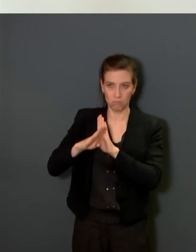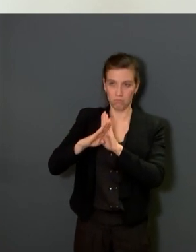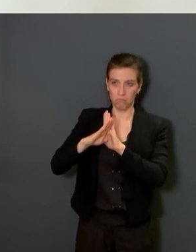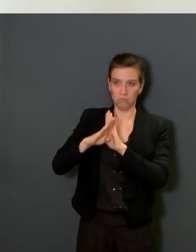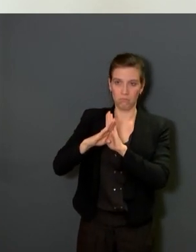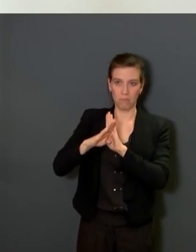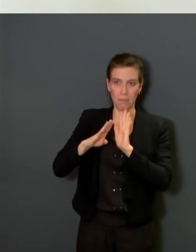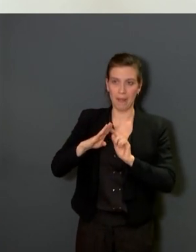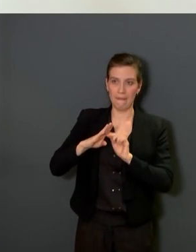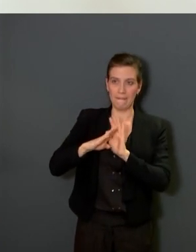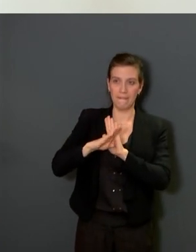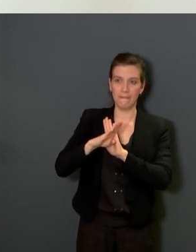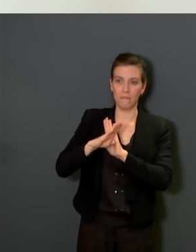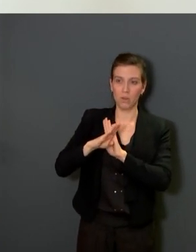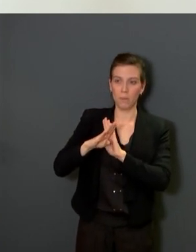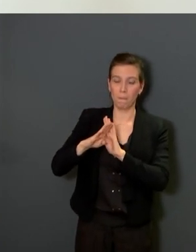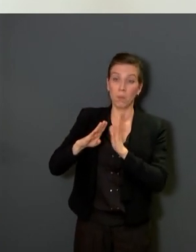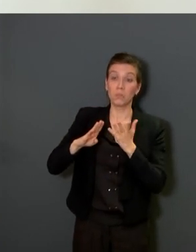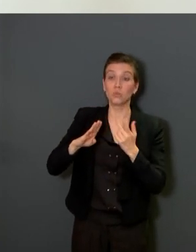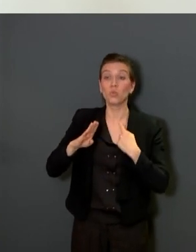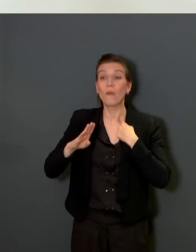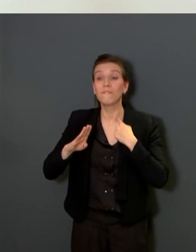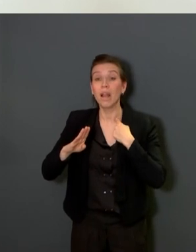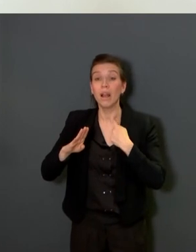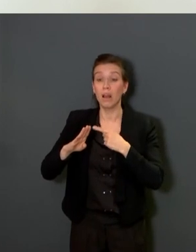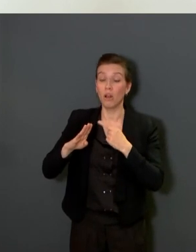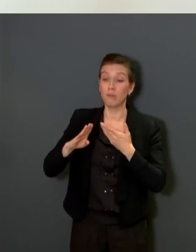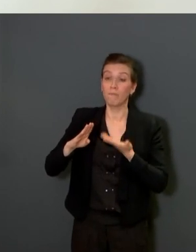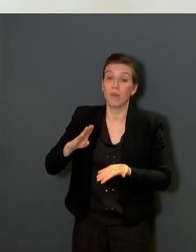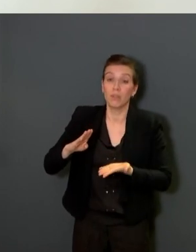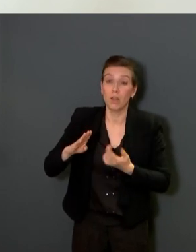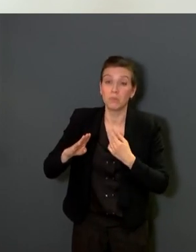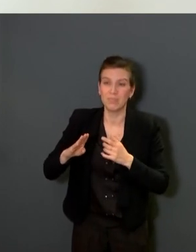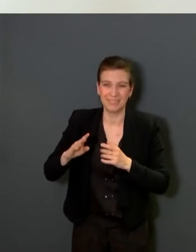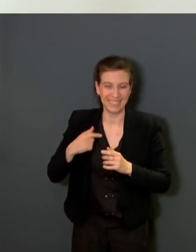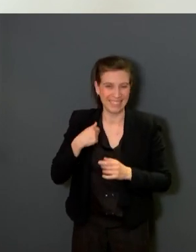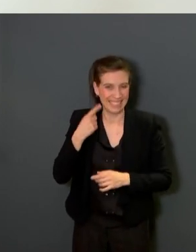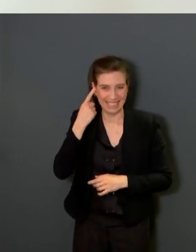tijd nemen ons meer zekerheid kan geven.